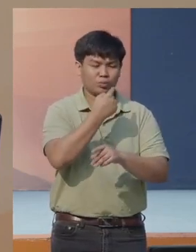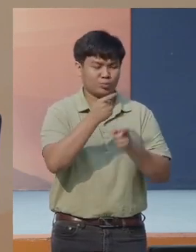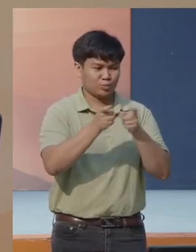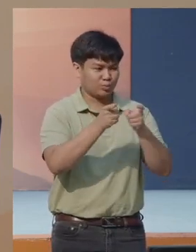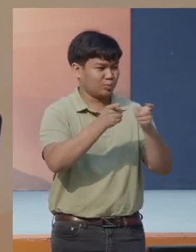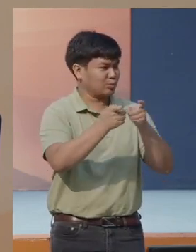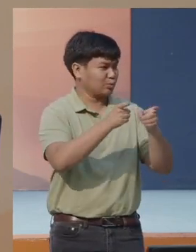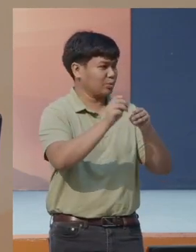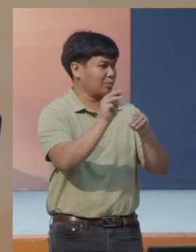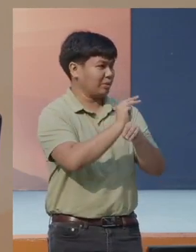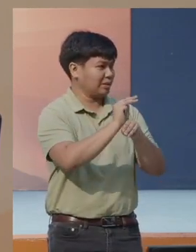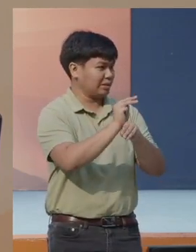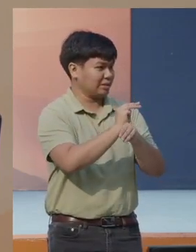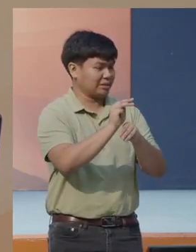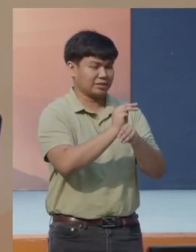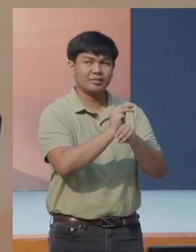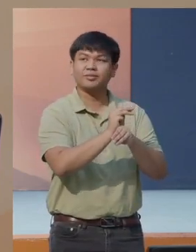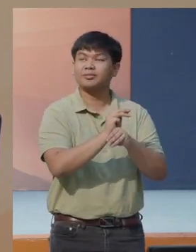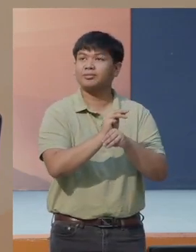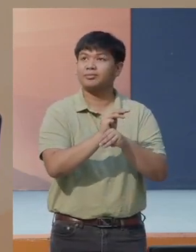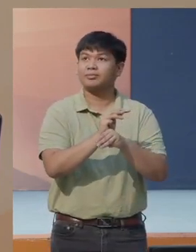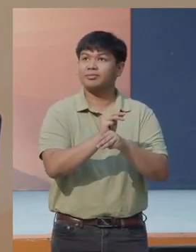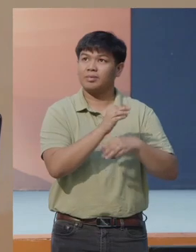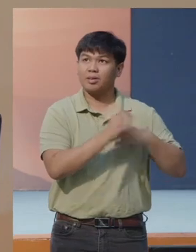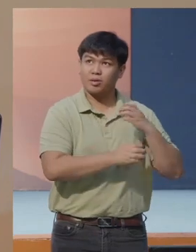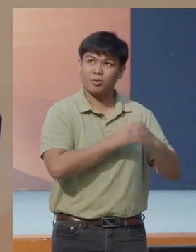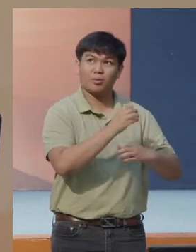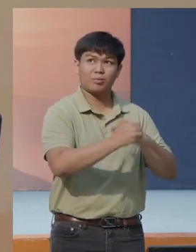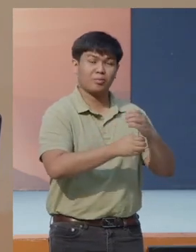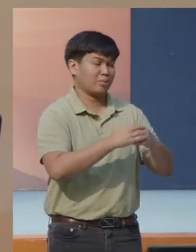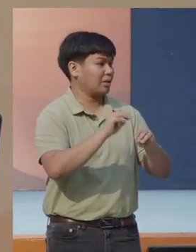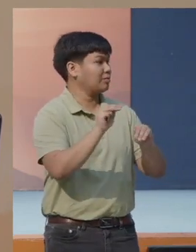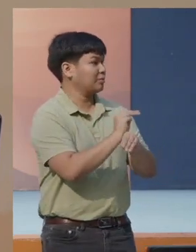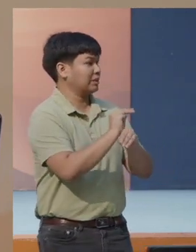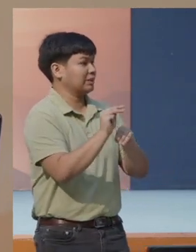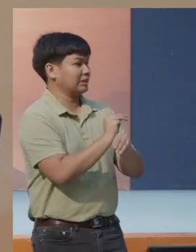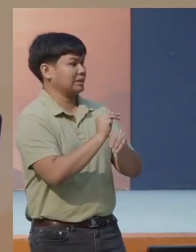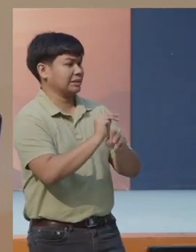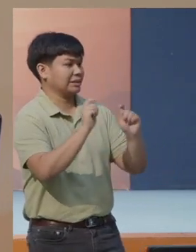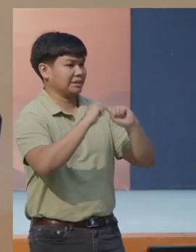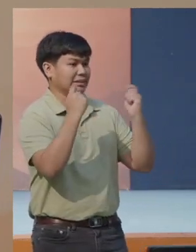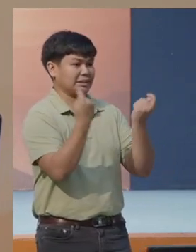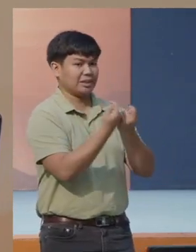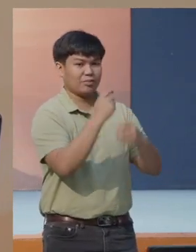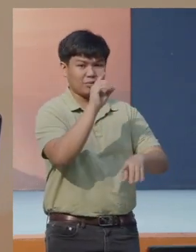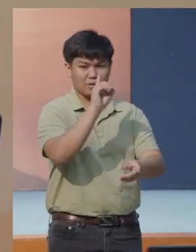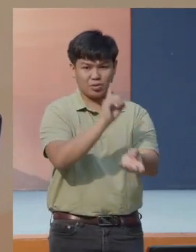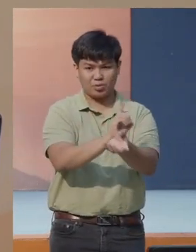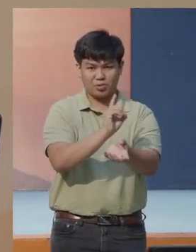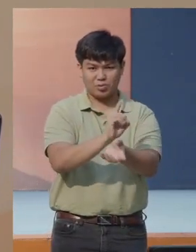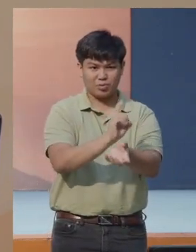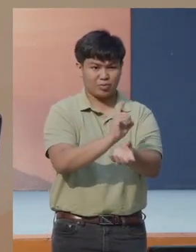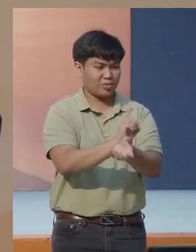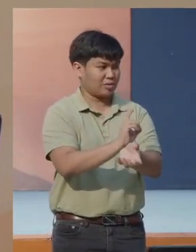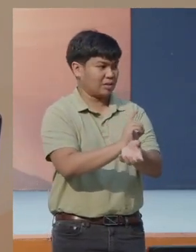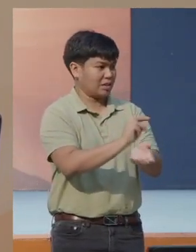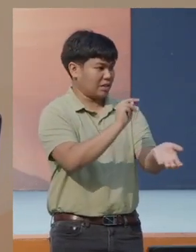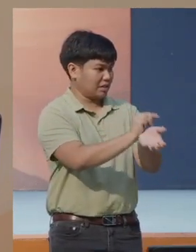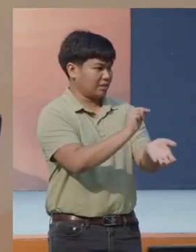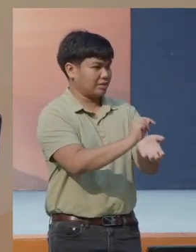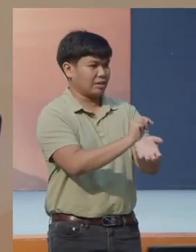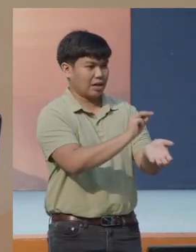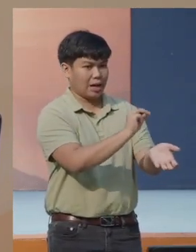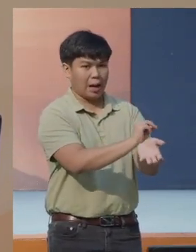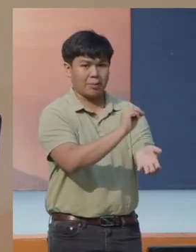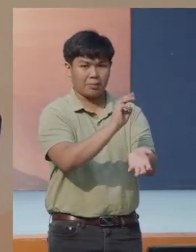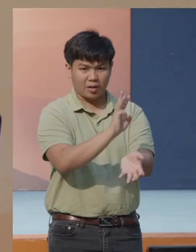overseeing ministry, no? Yung Operation Compassion po ay team po yan ng medical doctors and professionals, mga